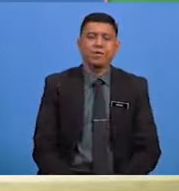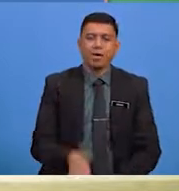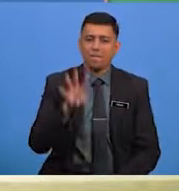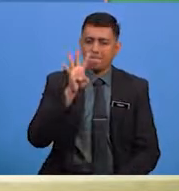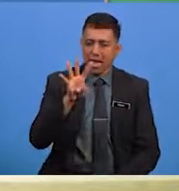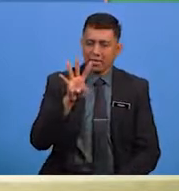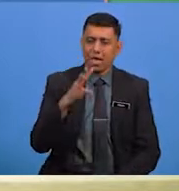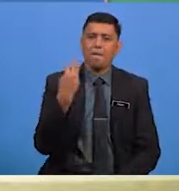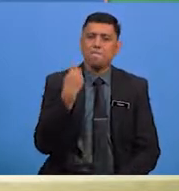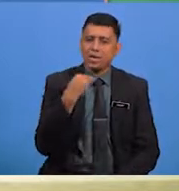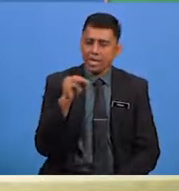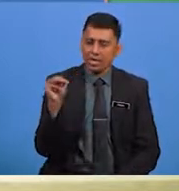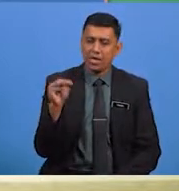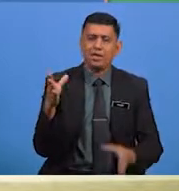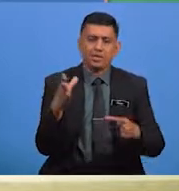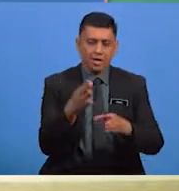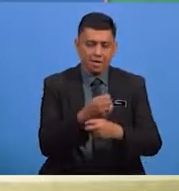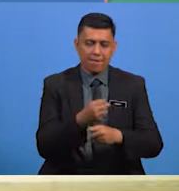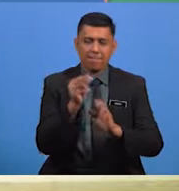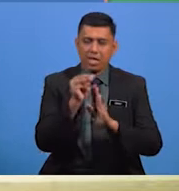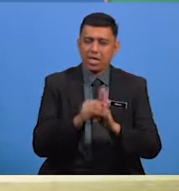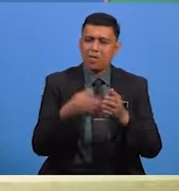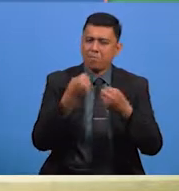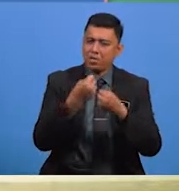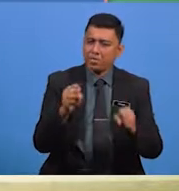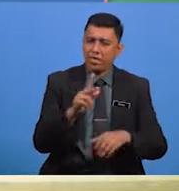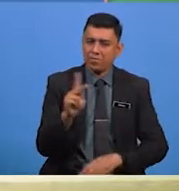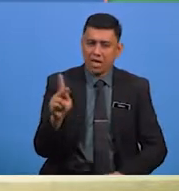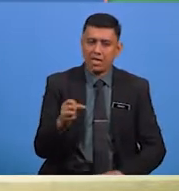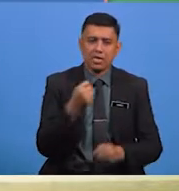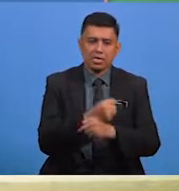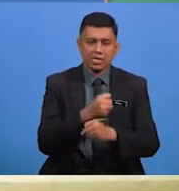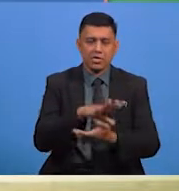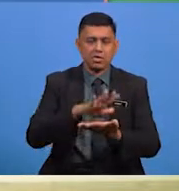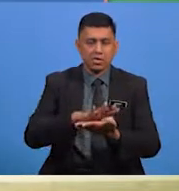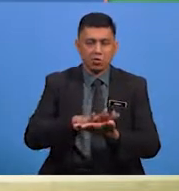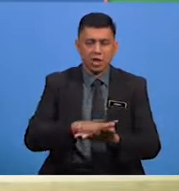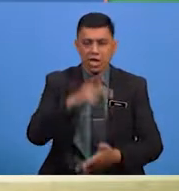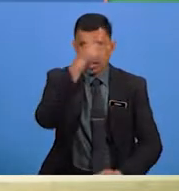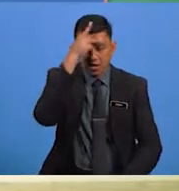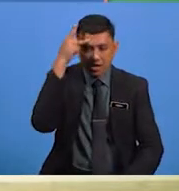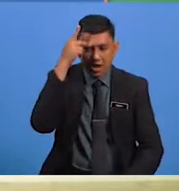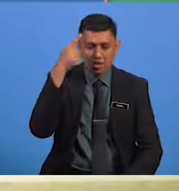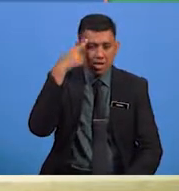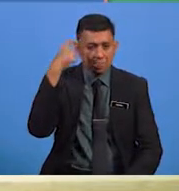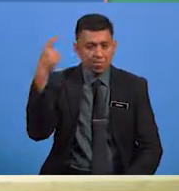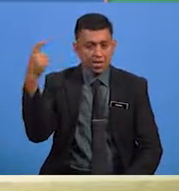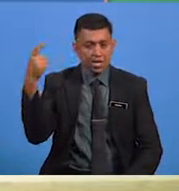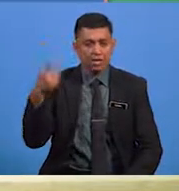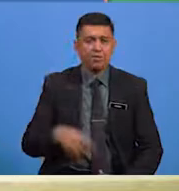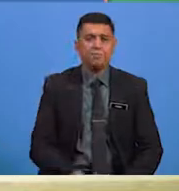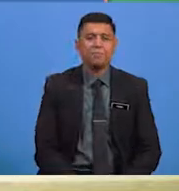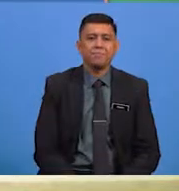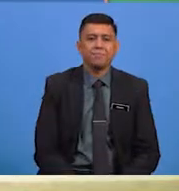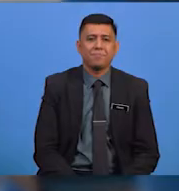Ayat yang keempat, mereka dapat menyiapkan kerja sekolah kerana